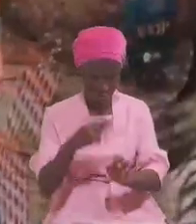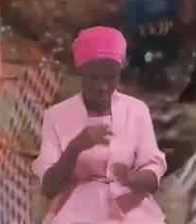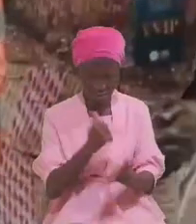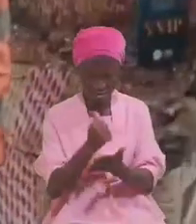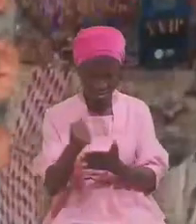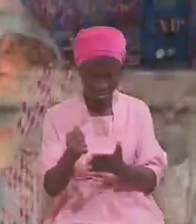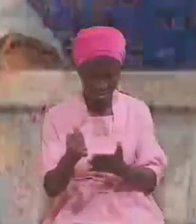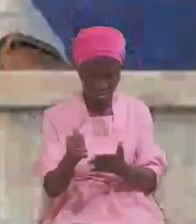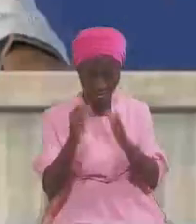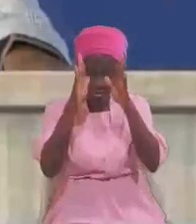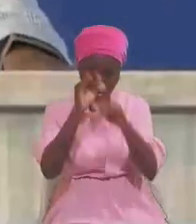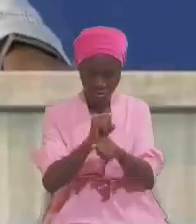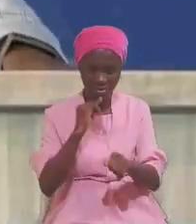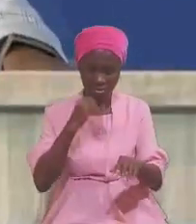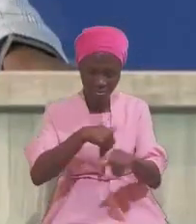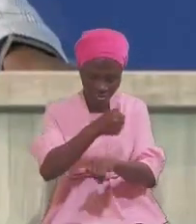Votre miracle est confirmé.